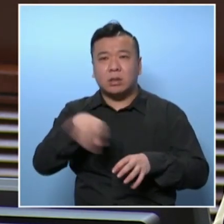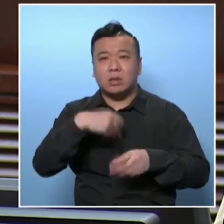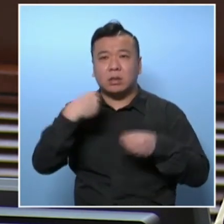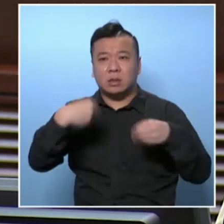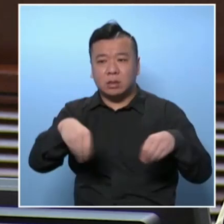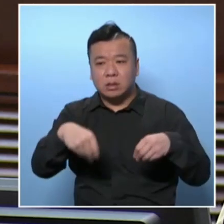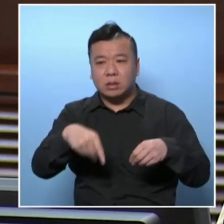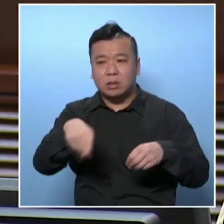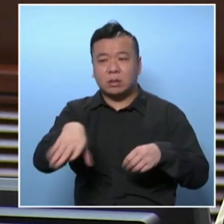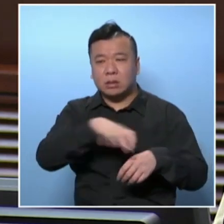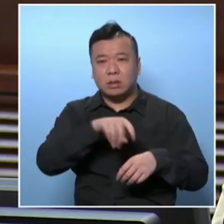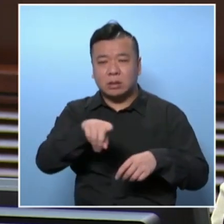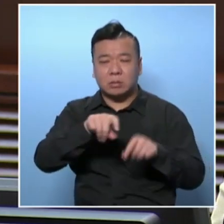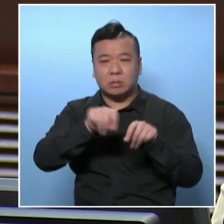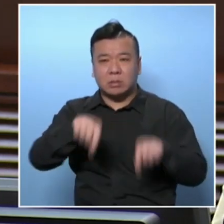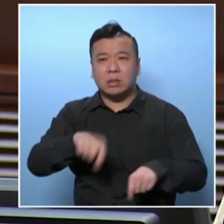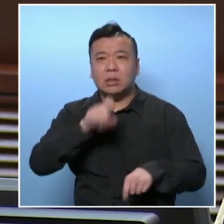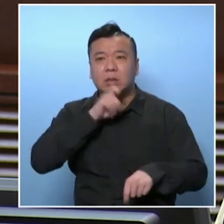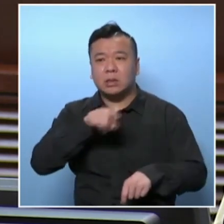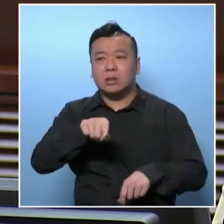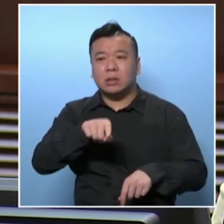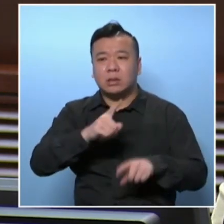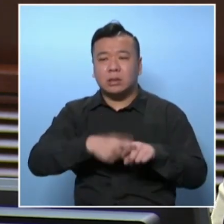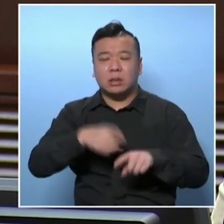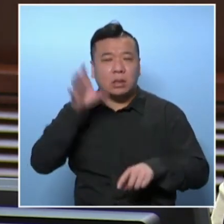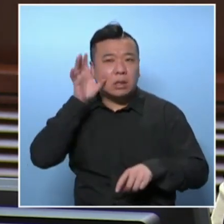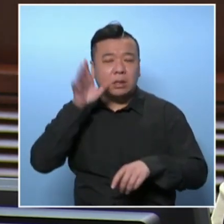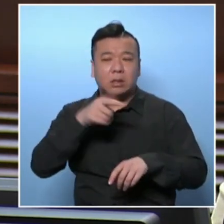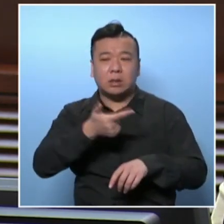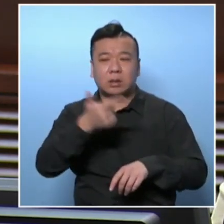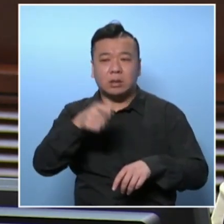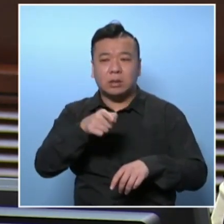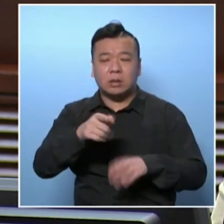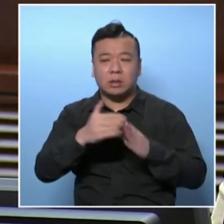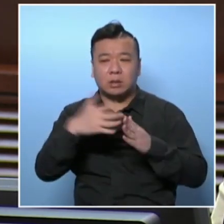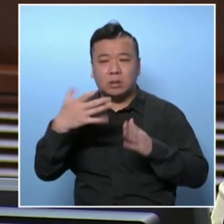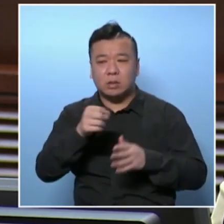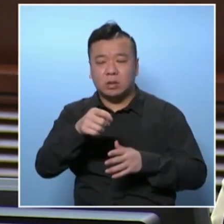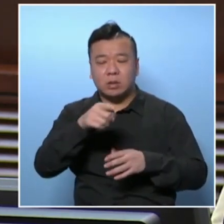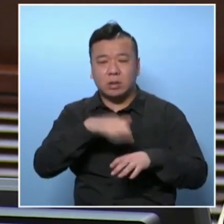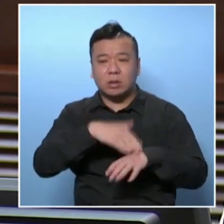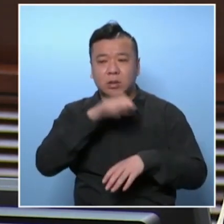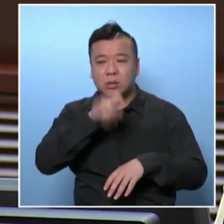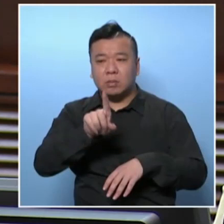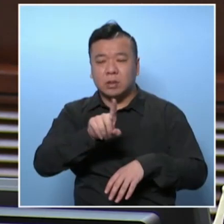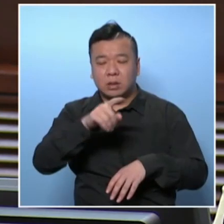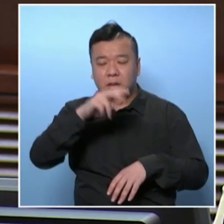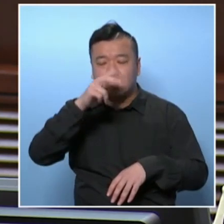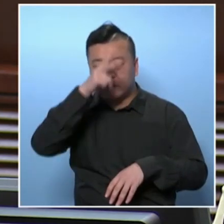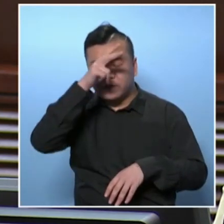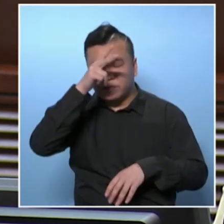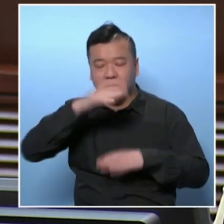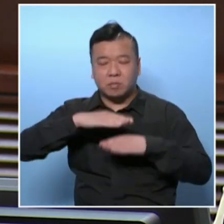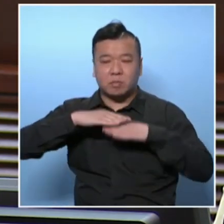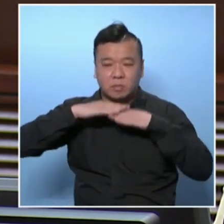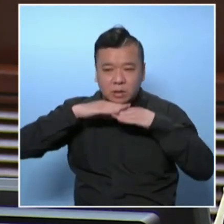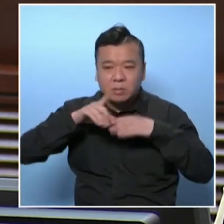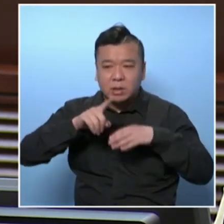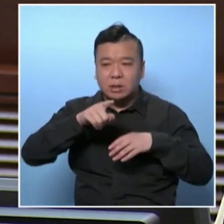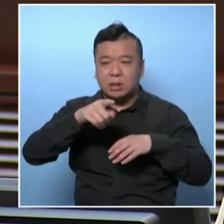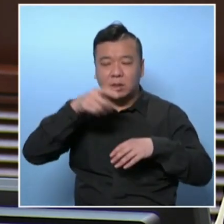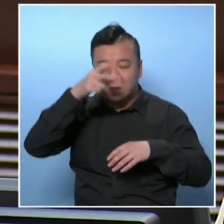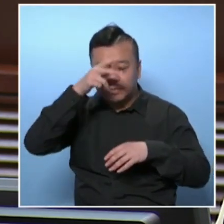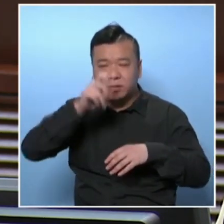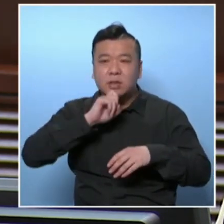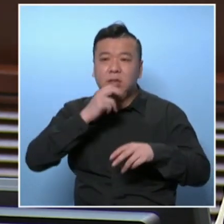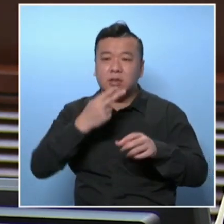出現咗非常之大嘅問題。嗱，剛才聽到局長所講就話咧，政府嘅願景係要培養青年人成為有